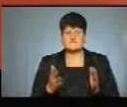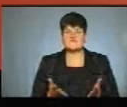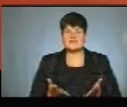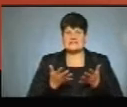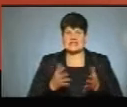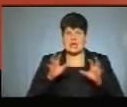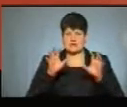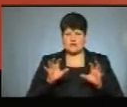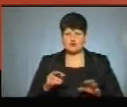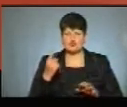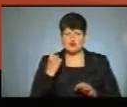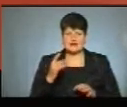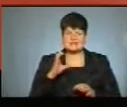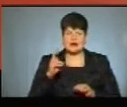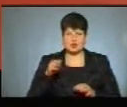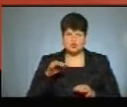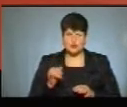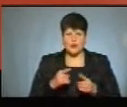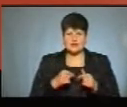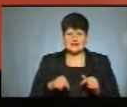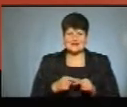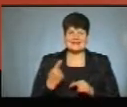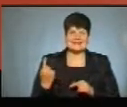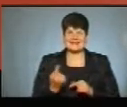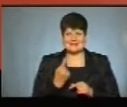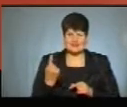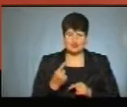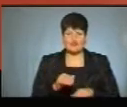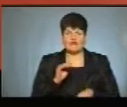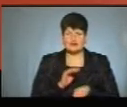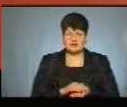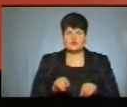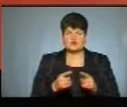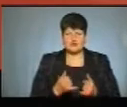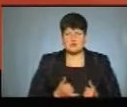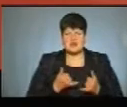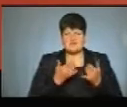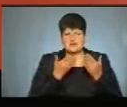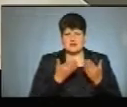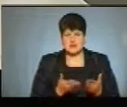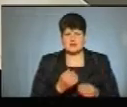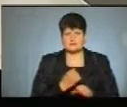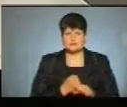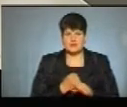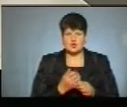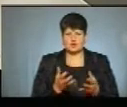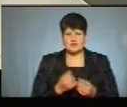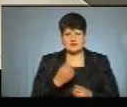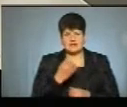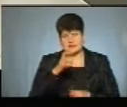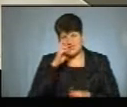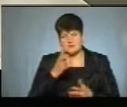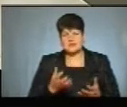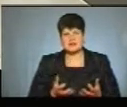законом однієї скаутської громадської організації як єдиної в Україні фактично створює переваги і привілегії її функціонування і отримання неї держпідтримки, а